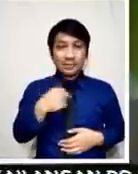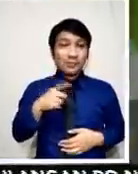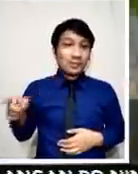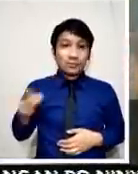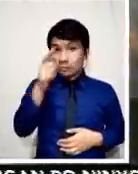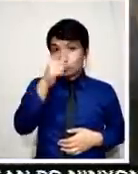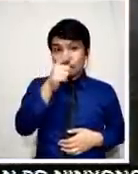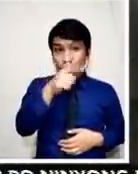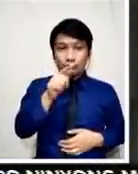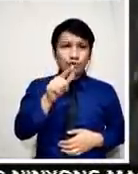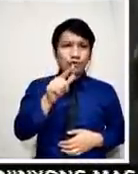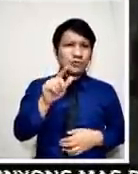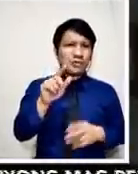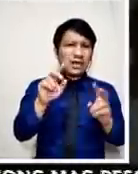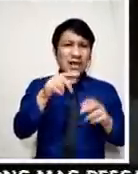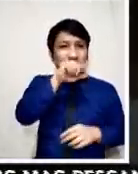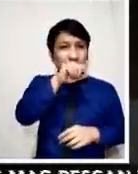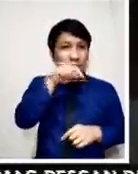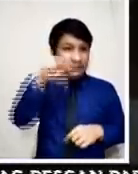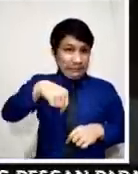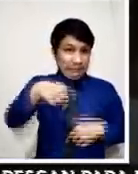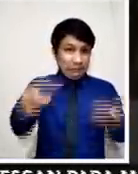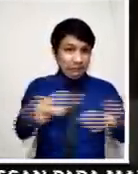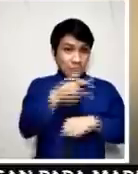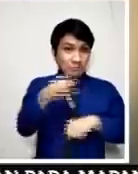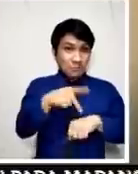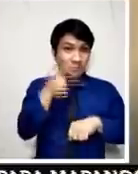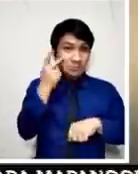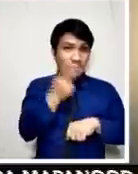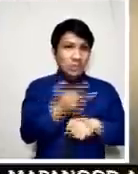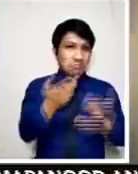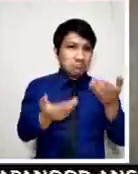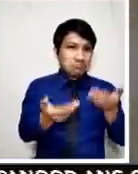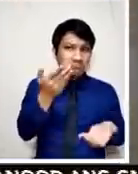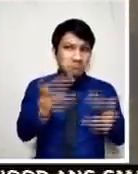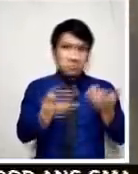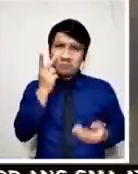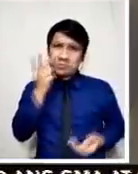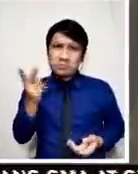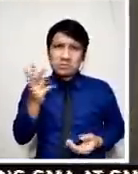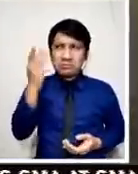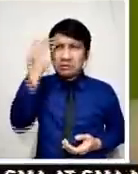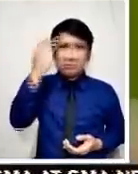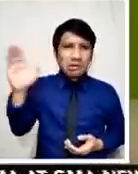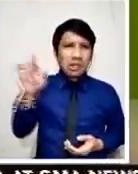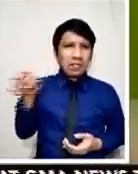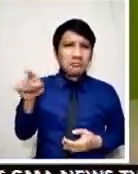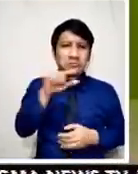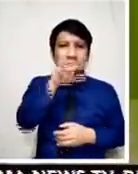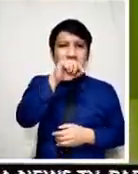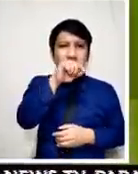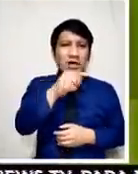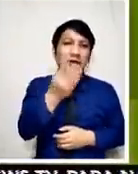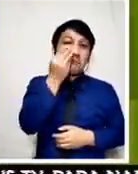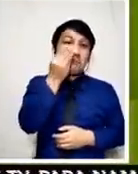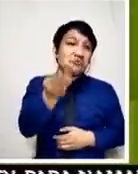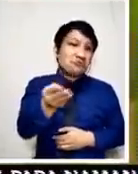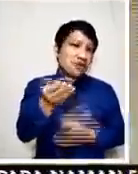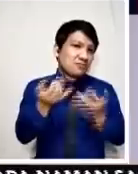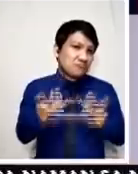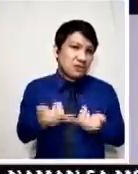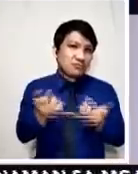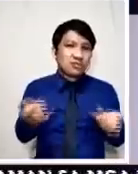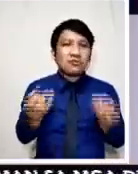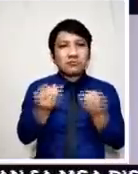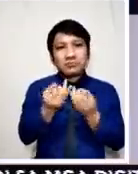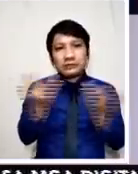Pigeon na sa Pilipinas lang makikita. Marahil marami sa atin ang hindi pamilyar sa ibon na ito. Kakaunti na lang kasi ang kanilang populasyon.